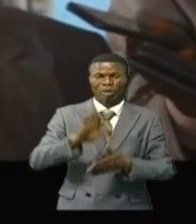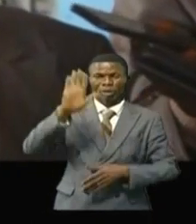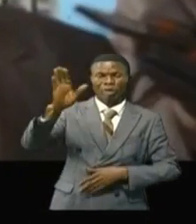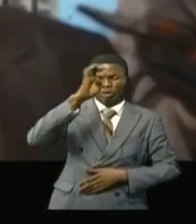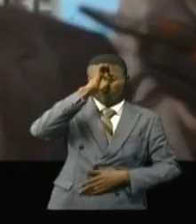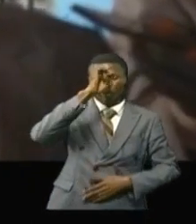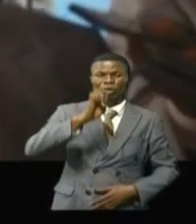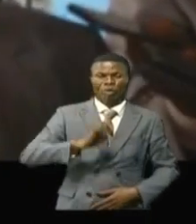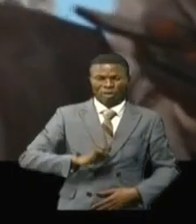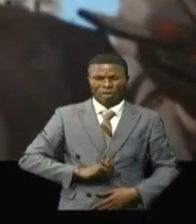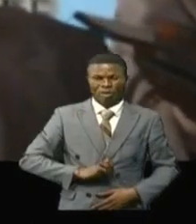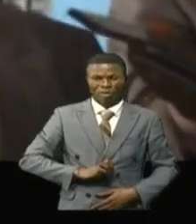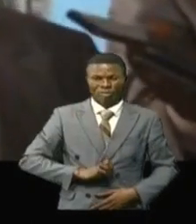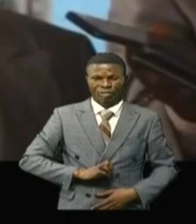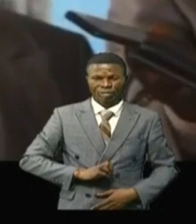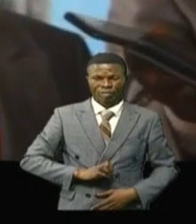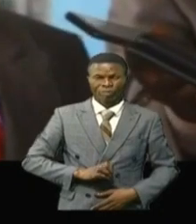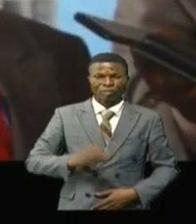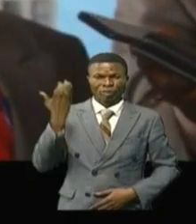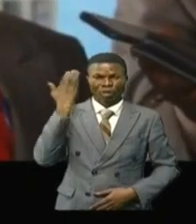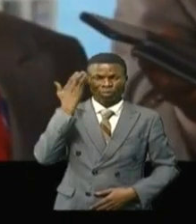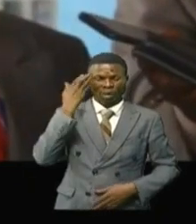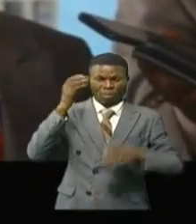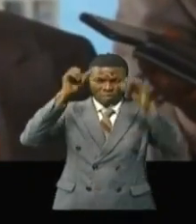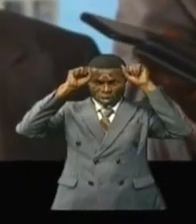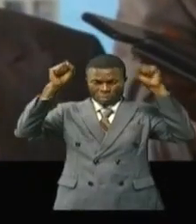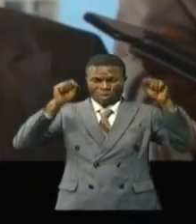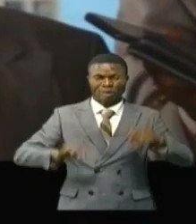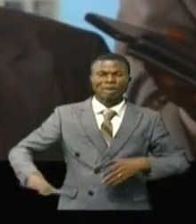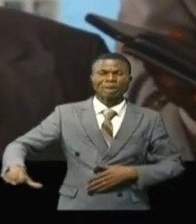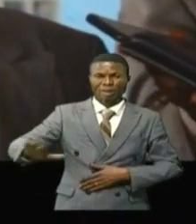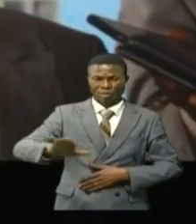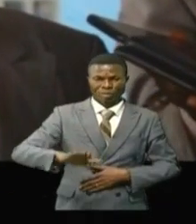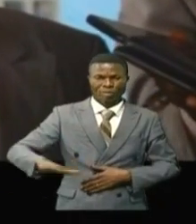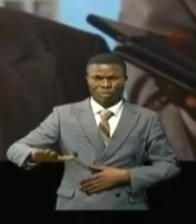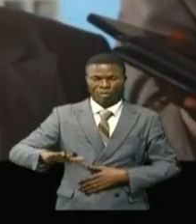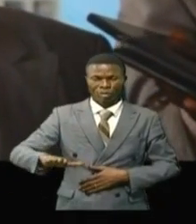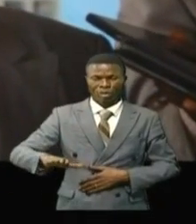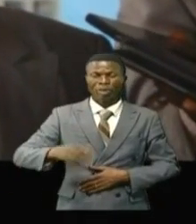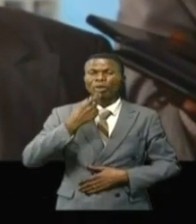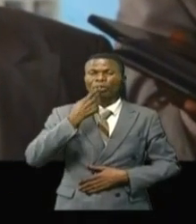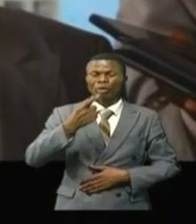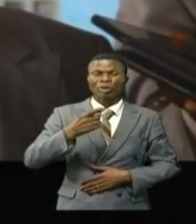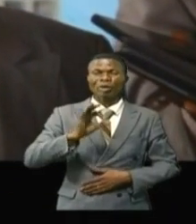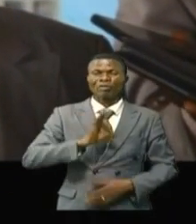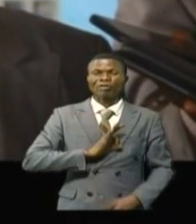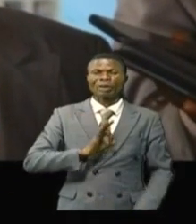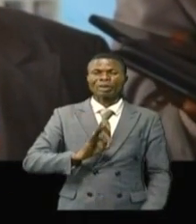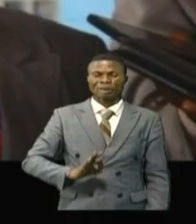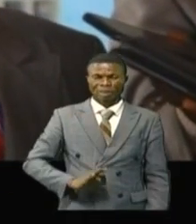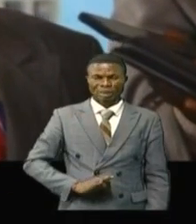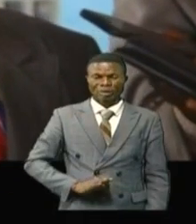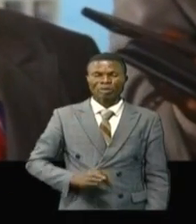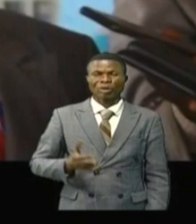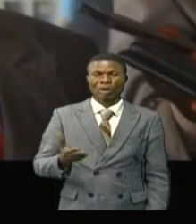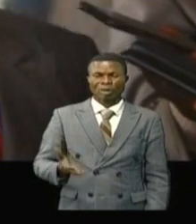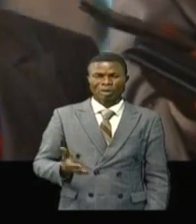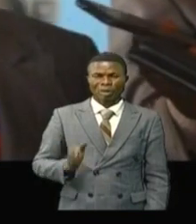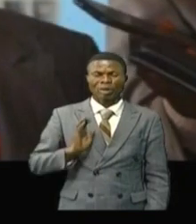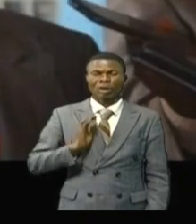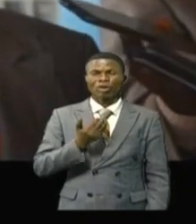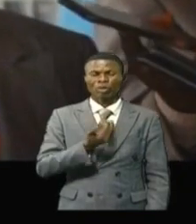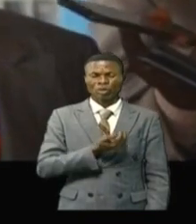Excellence, Monsieur le Président de la République, nous citons Félix Antoine Tshisekedi et